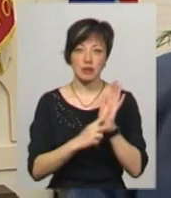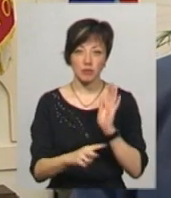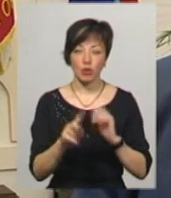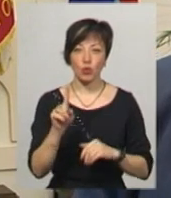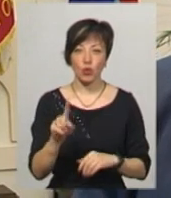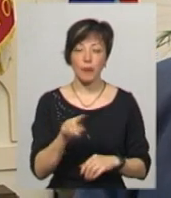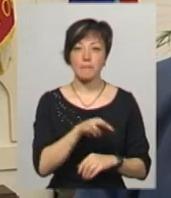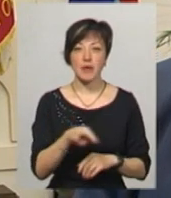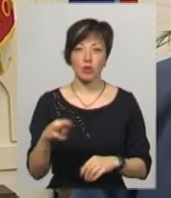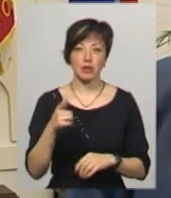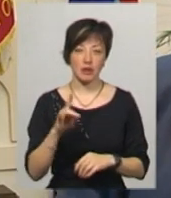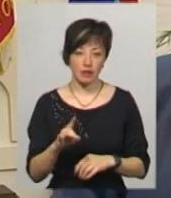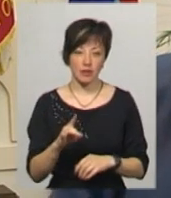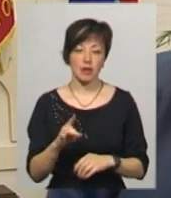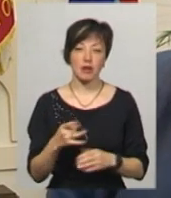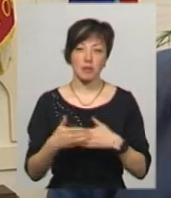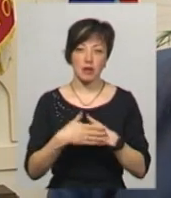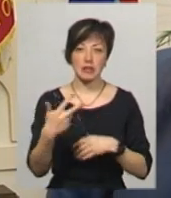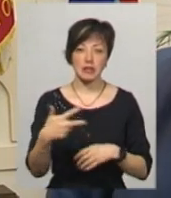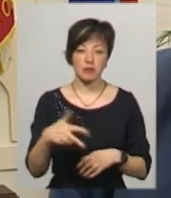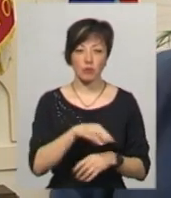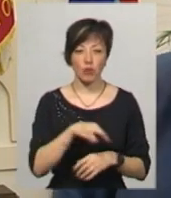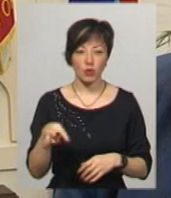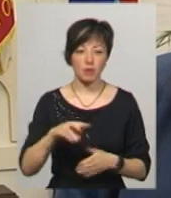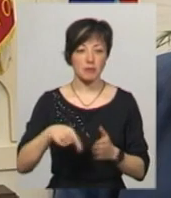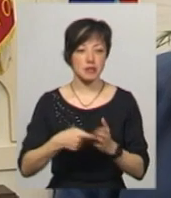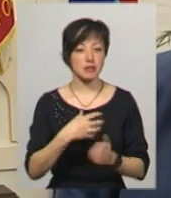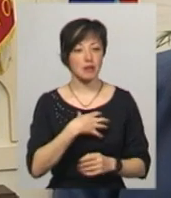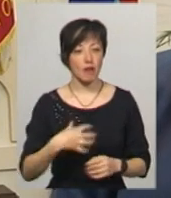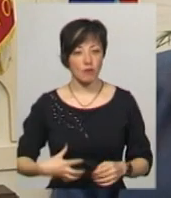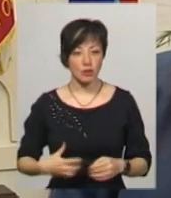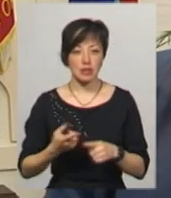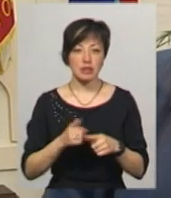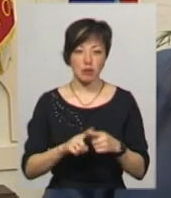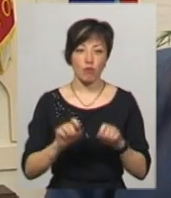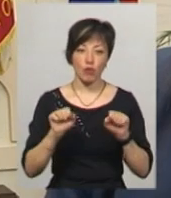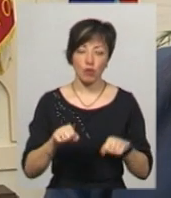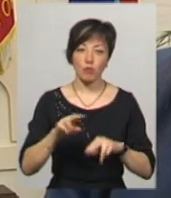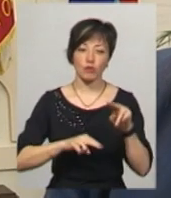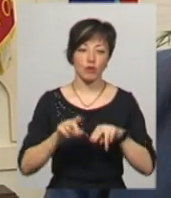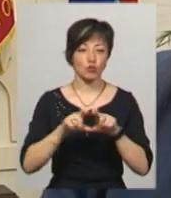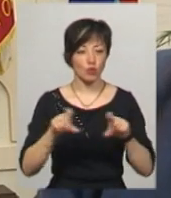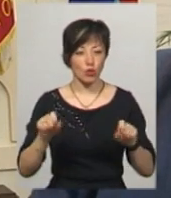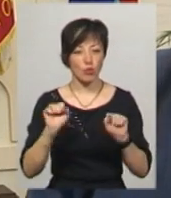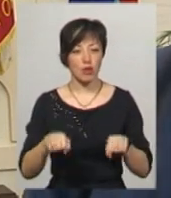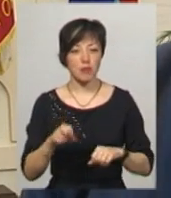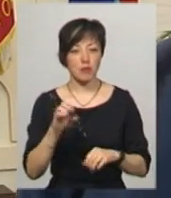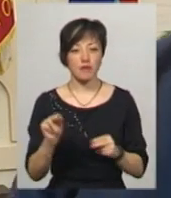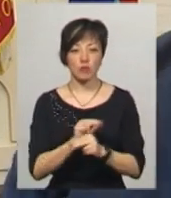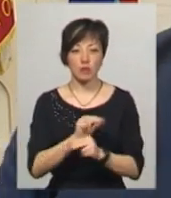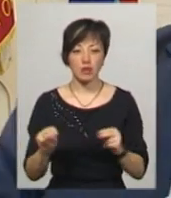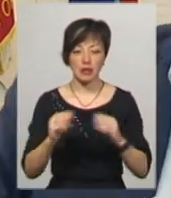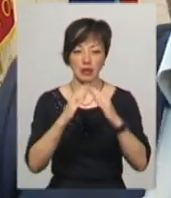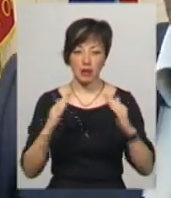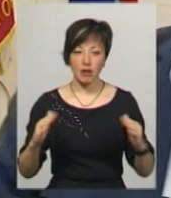171 мільйон гривень і біля 30 мільйонів місто Славута. Це ми могли б побудувати школи, ми могли б відремонтувати